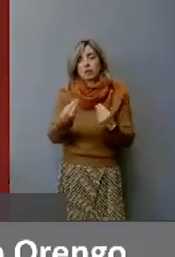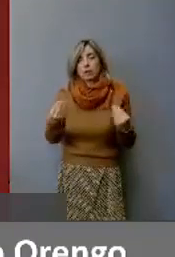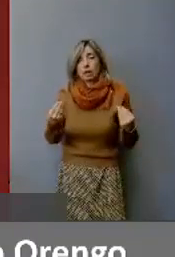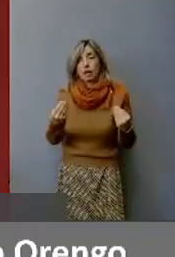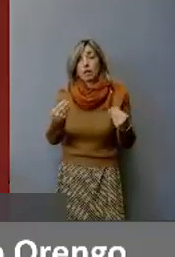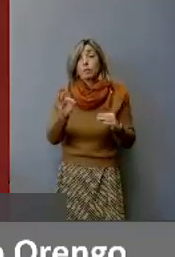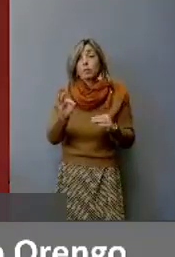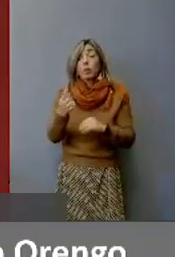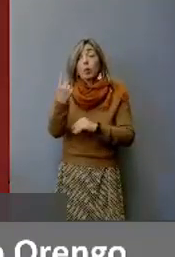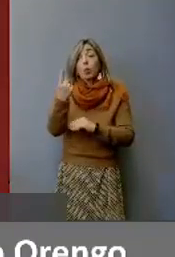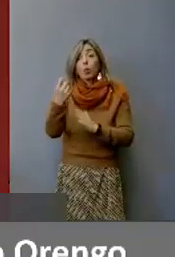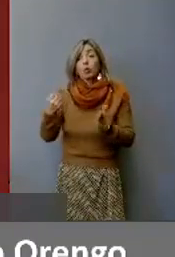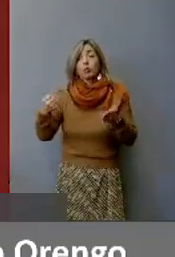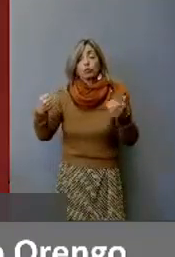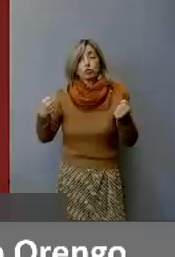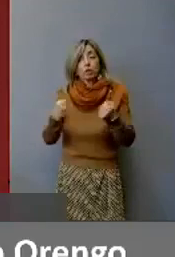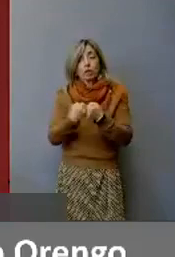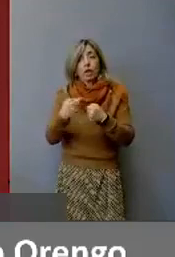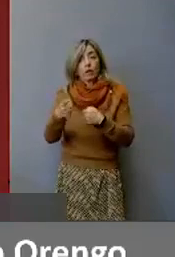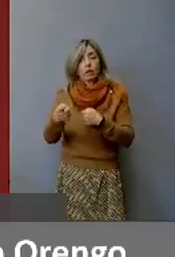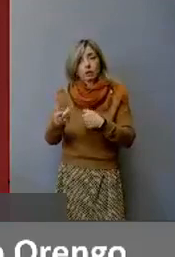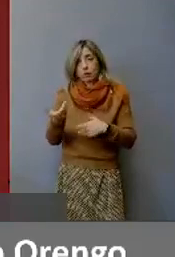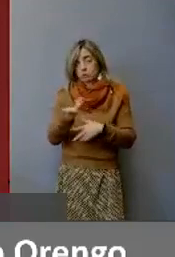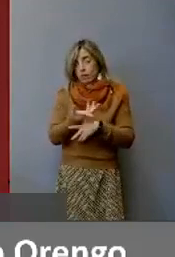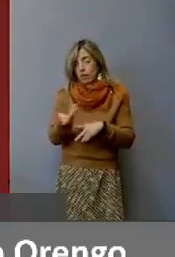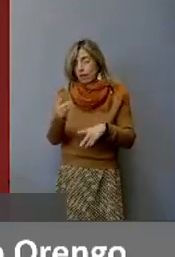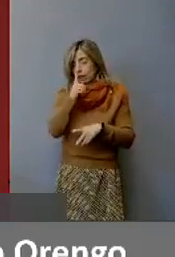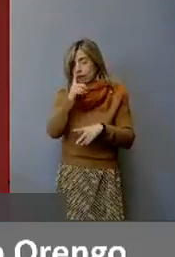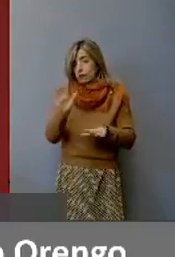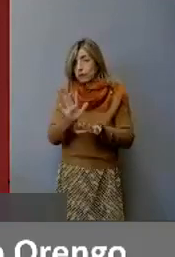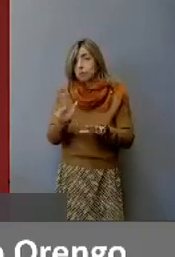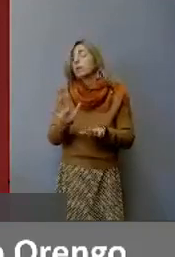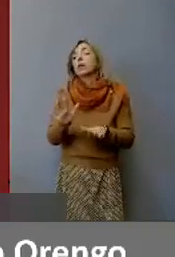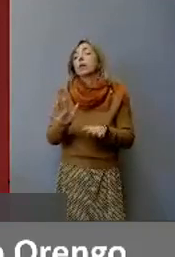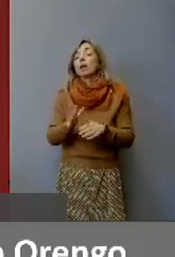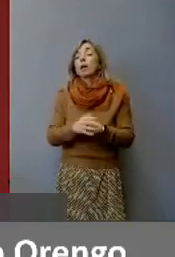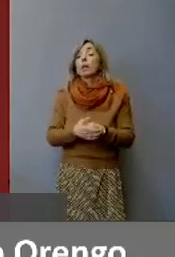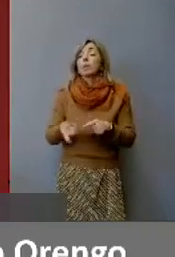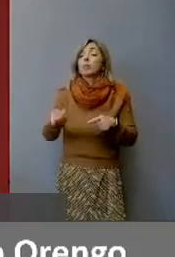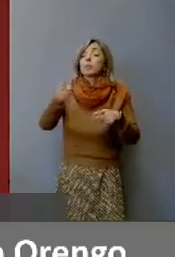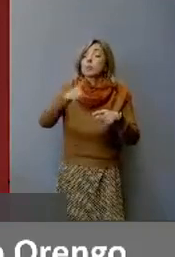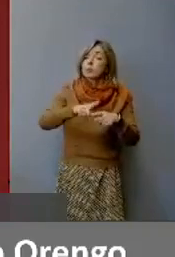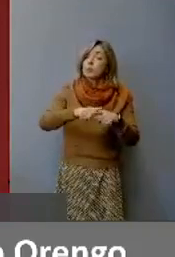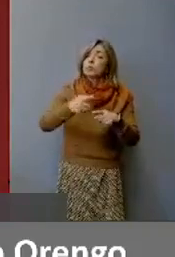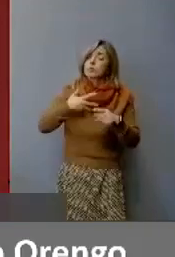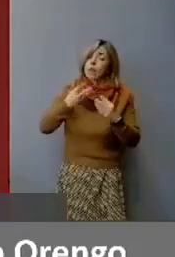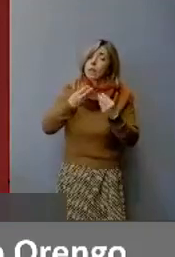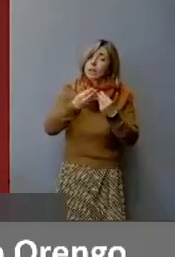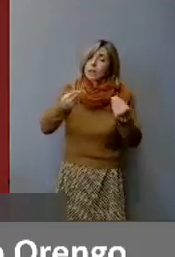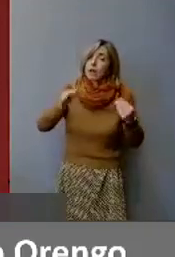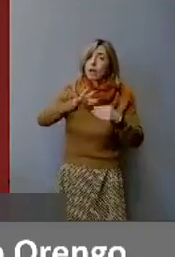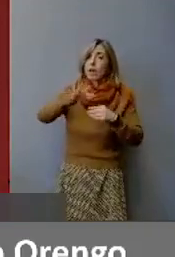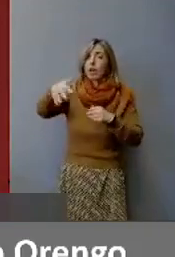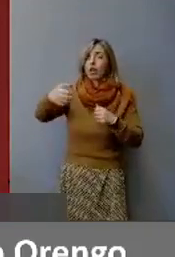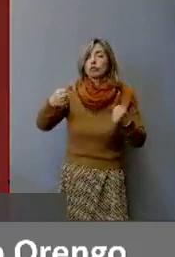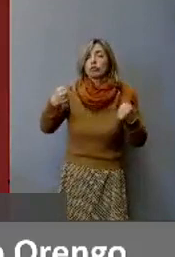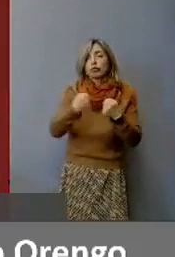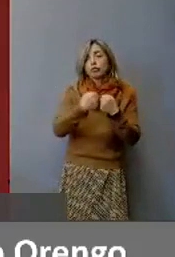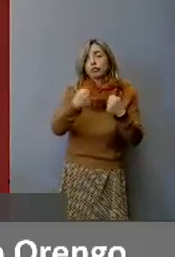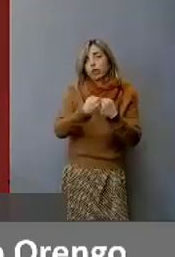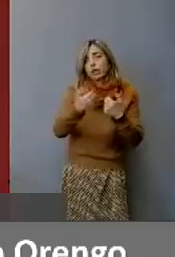diciamo brutali e una serie di incidenti di minor entità non mortali ma comunque